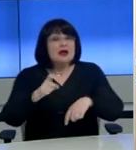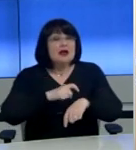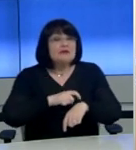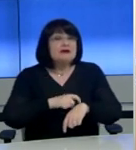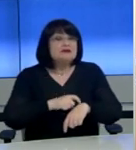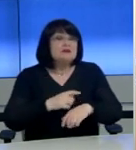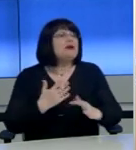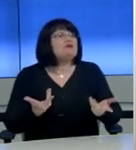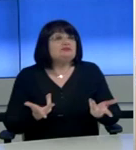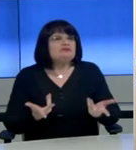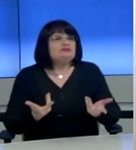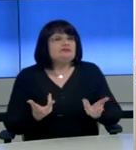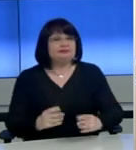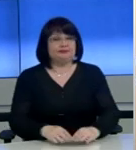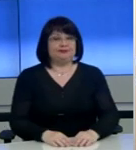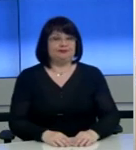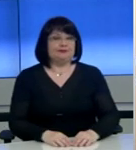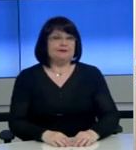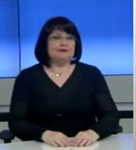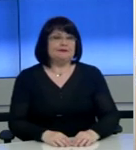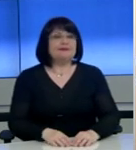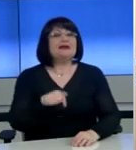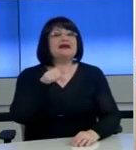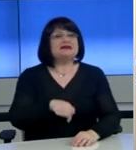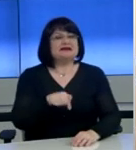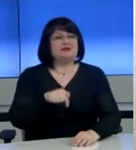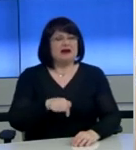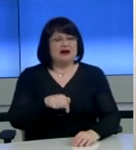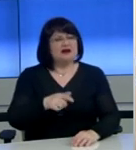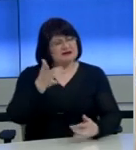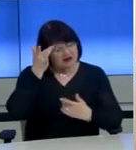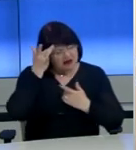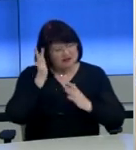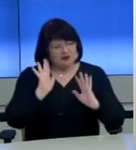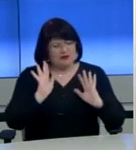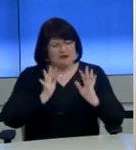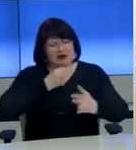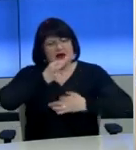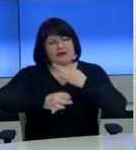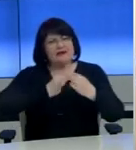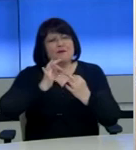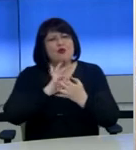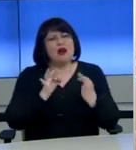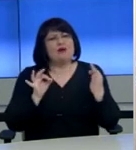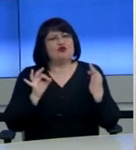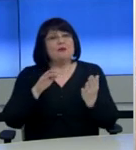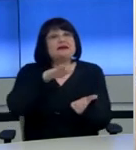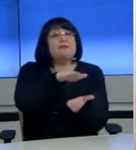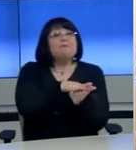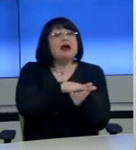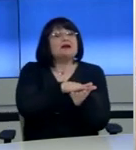Κυρίες και κύριοι βουλευτές, συνειδητά σήμερα δεν θα ασχοληθώ με τις λεπτομέρειες των